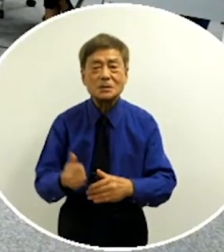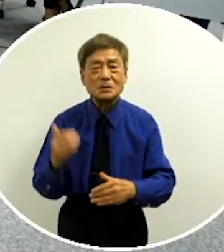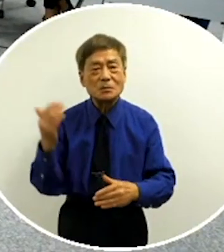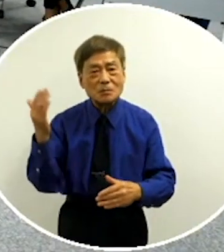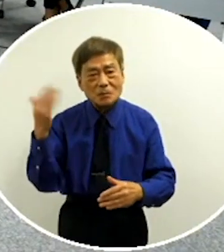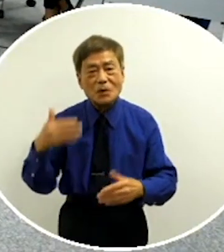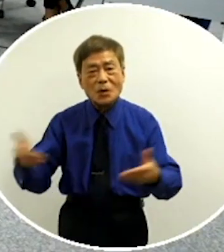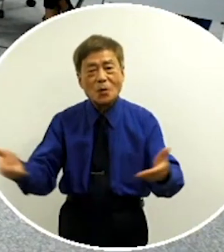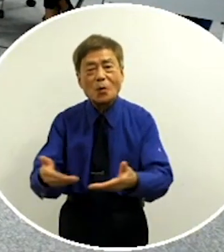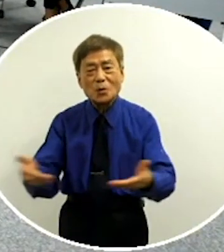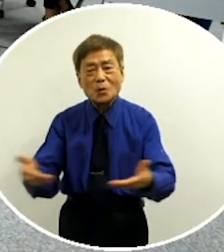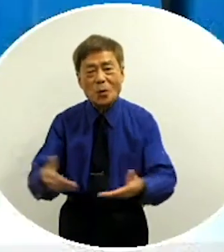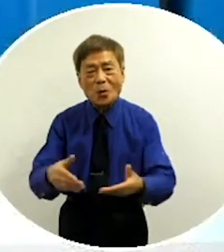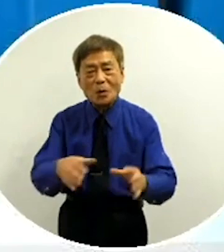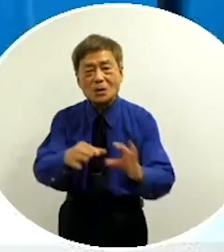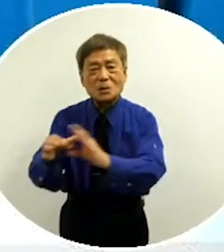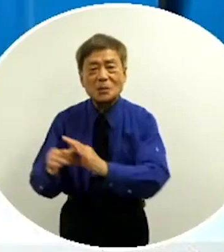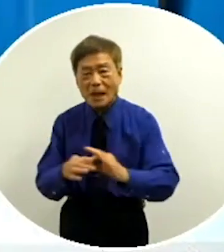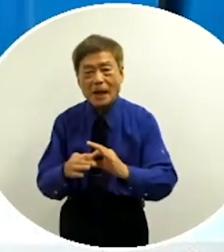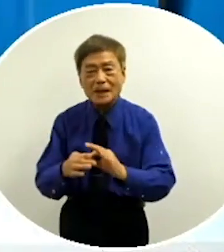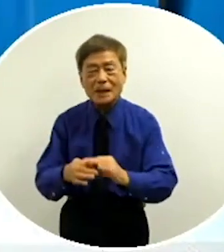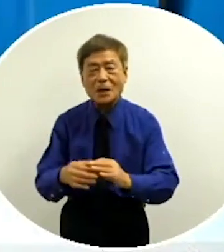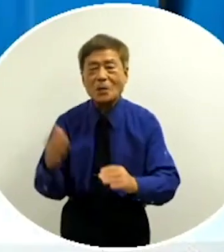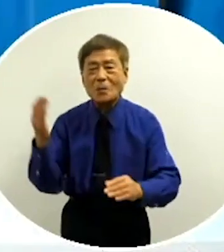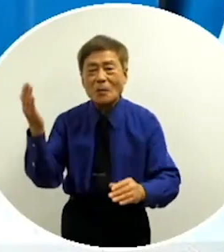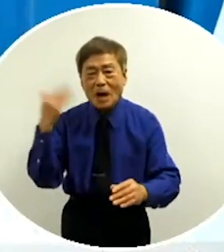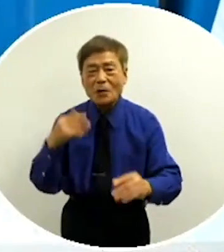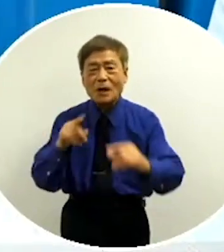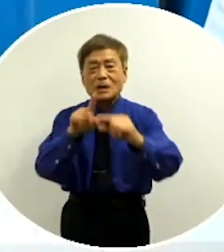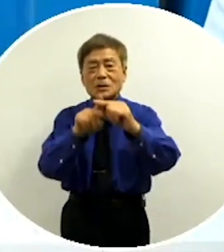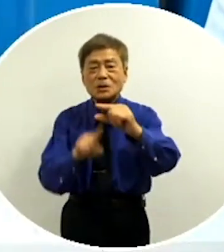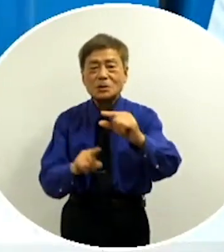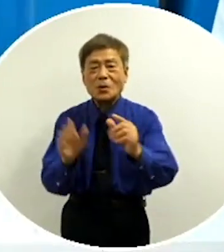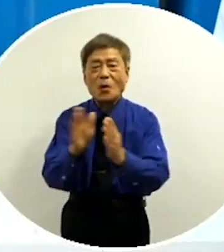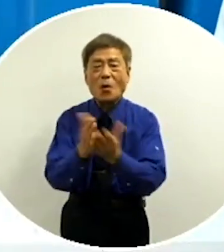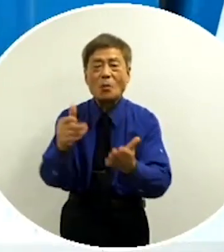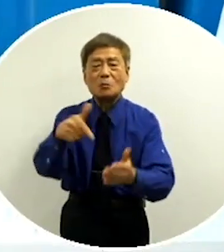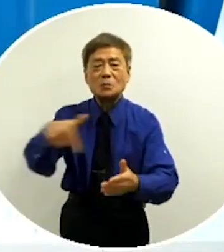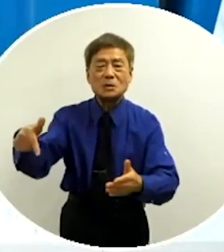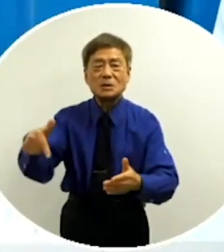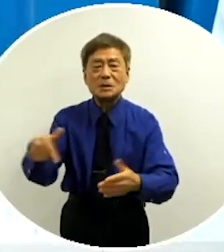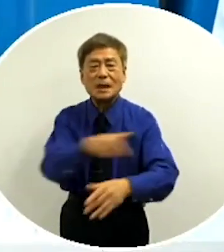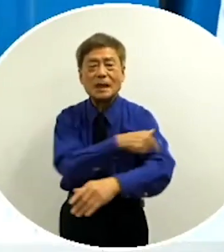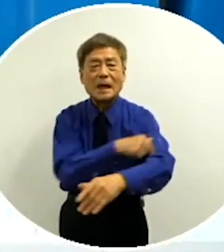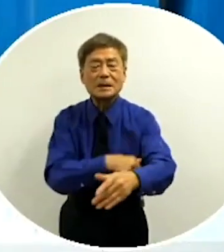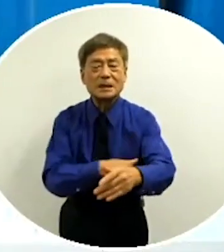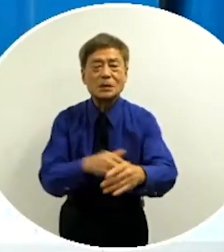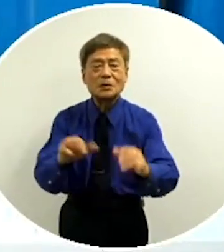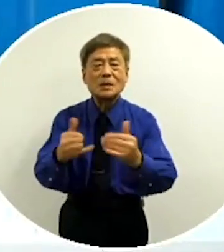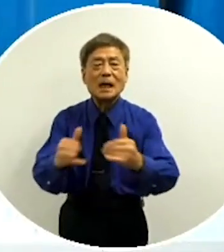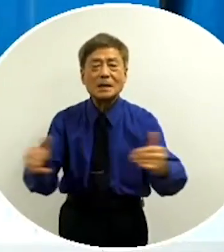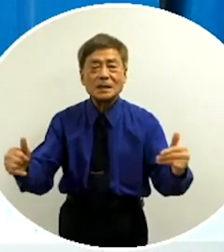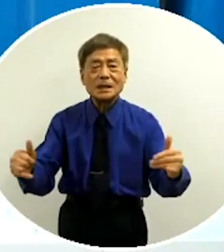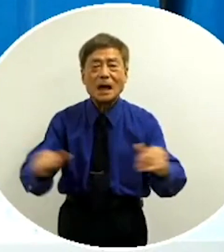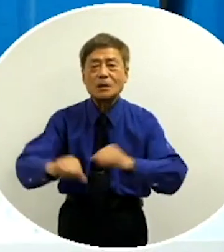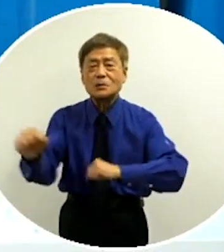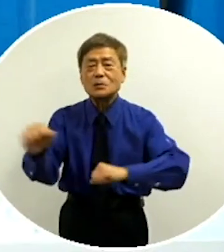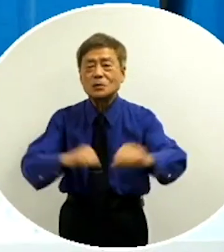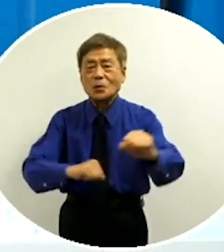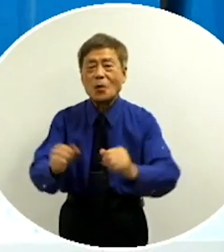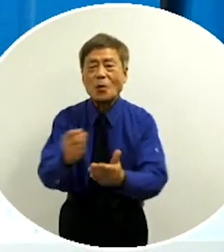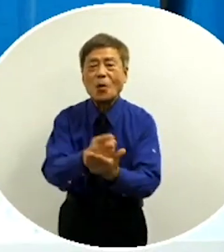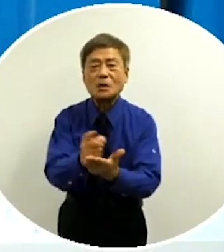さんが今までは高中央本部で役員さんで活動方針を決めて組合さんに伝達していて